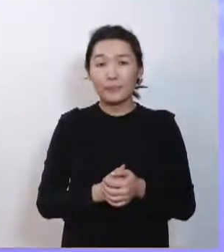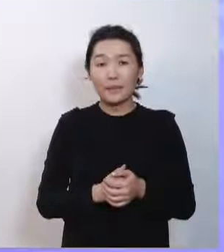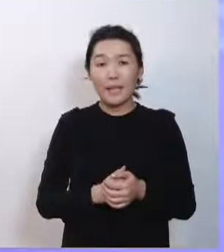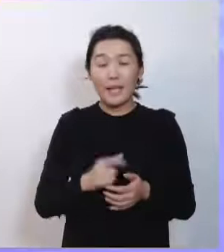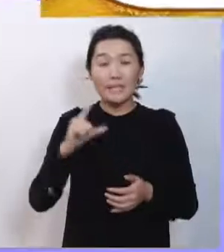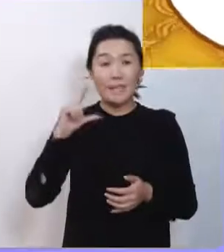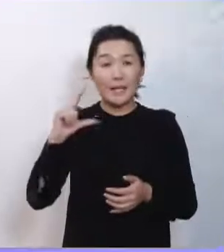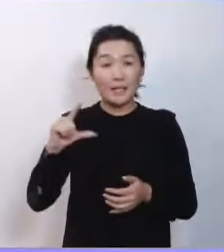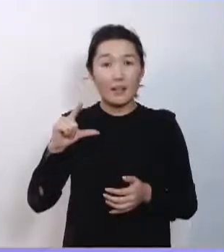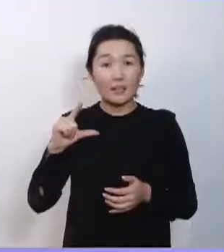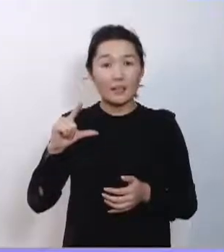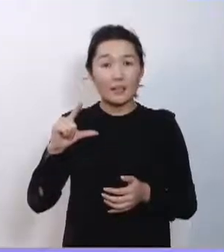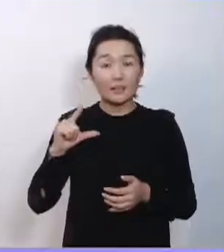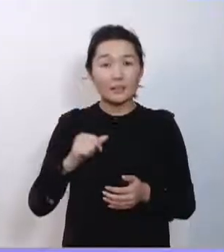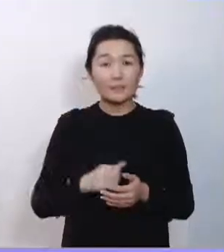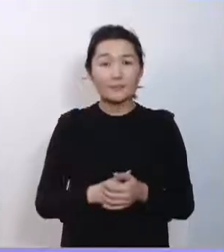заглавной